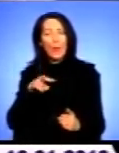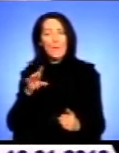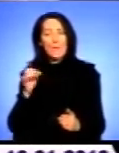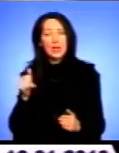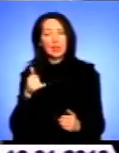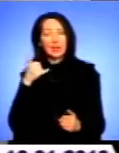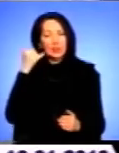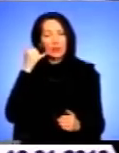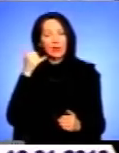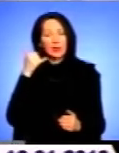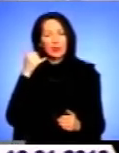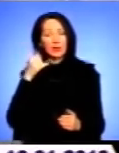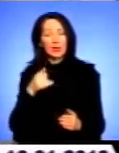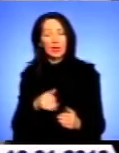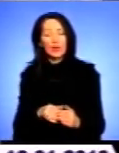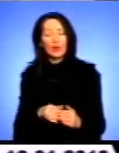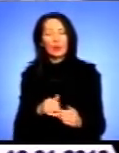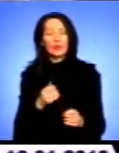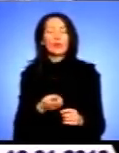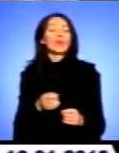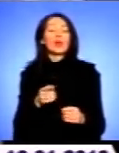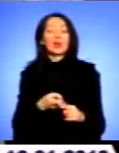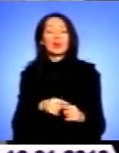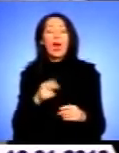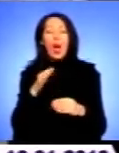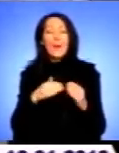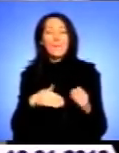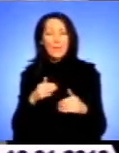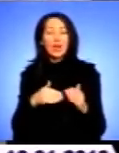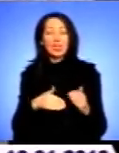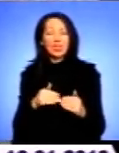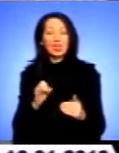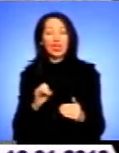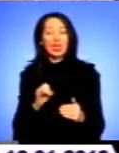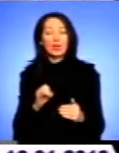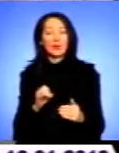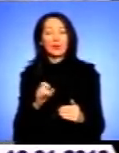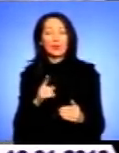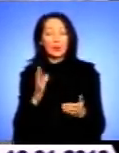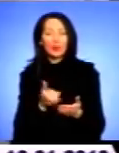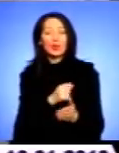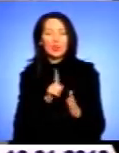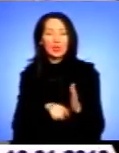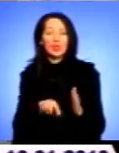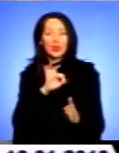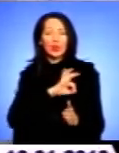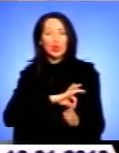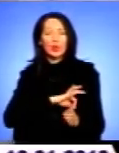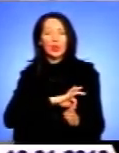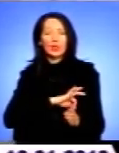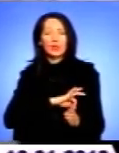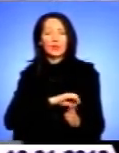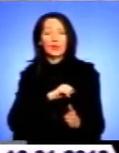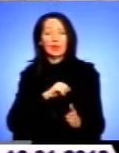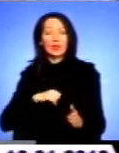даний просто цей зв'язок, мені здається, він і практичніший, і ним виходить дешевше користуватися.